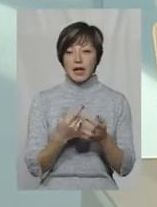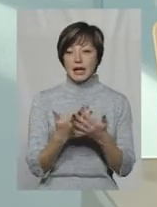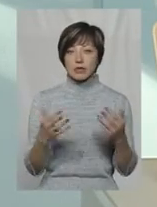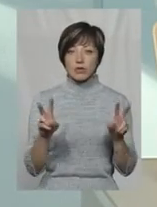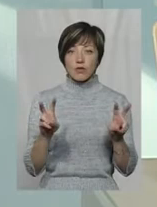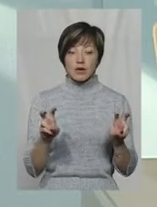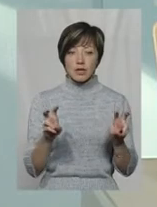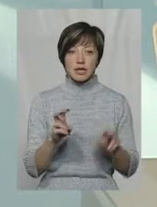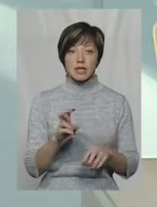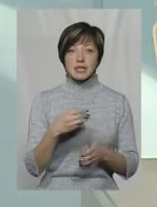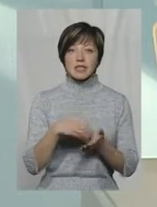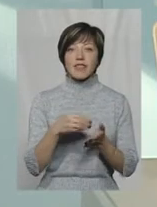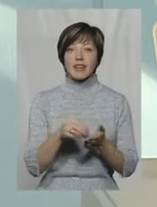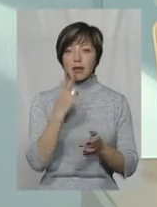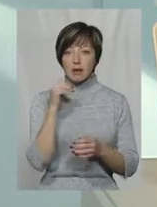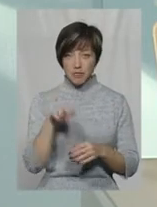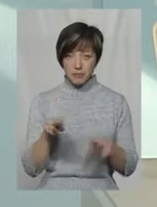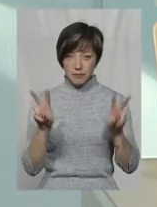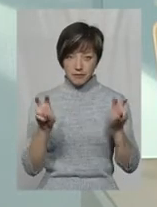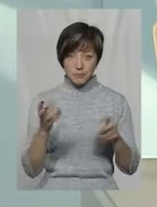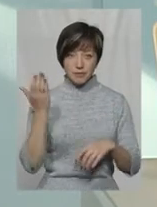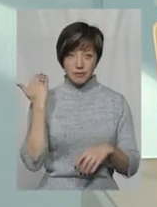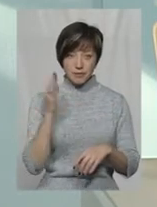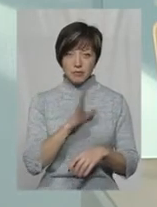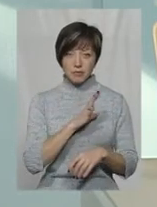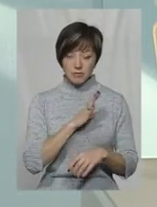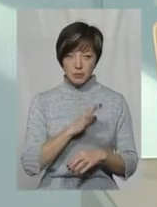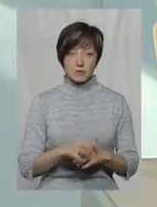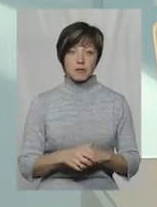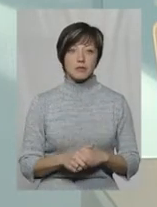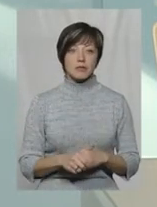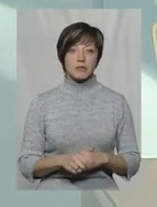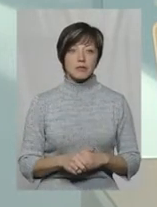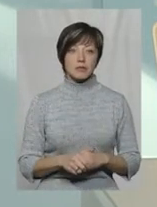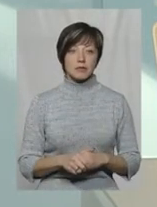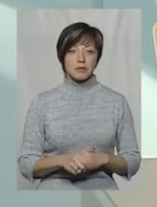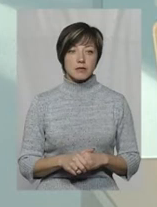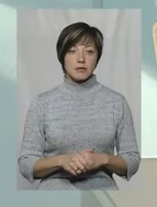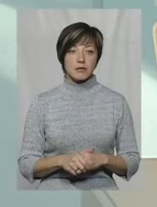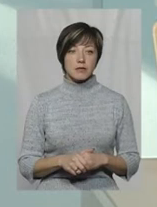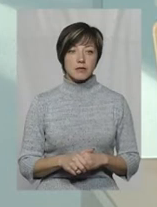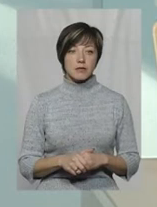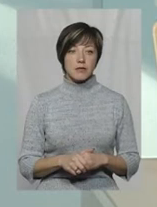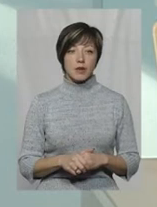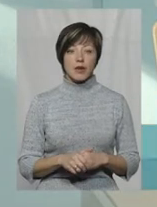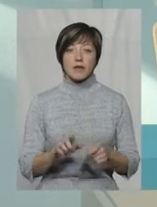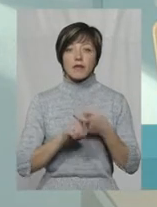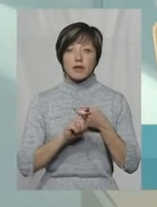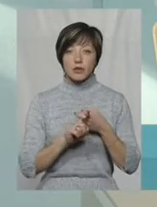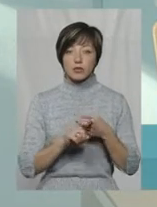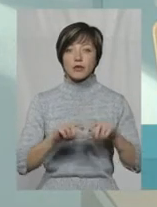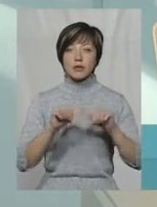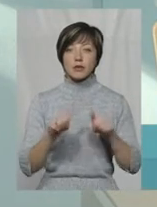різновидність свиного грипу, стикалось населення з ним H1N1. І з вірусом грипу